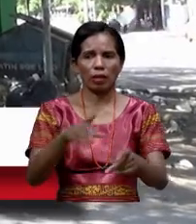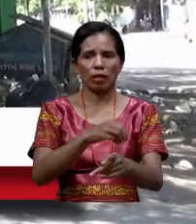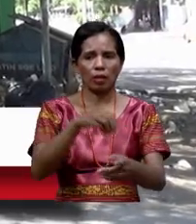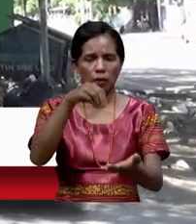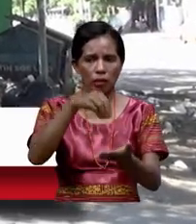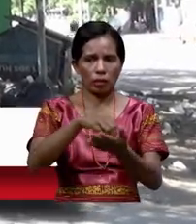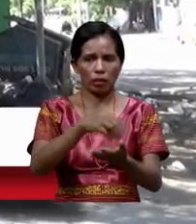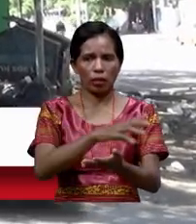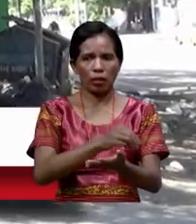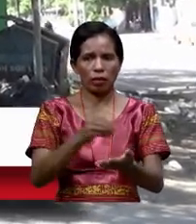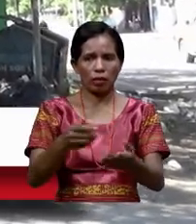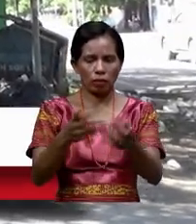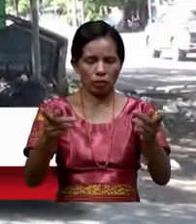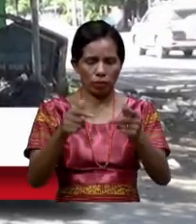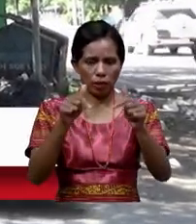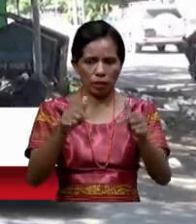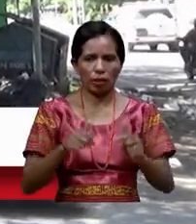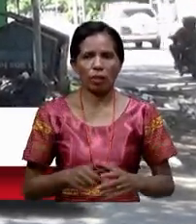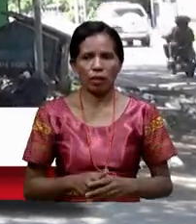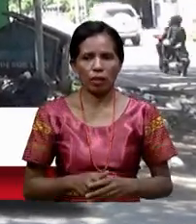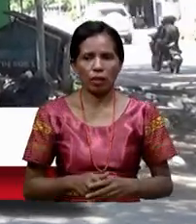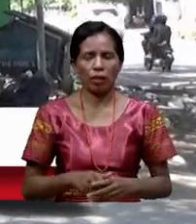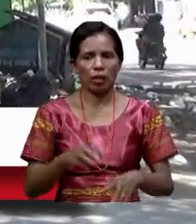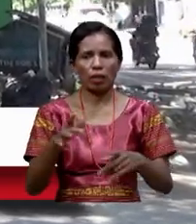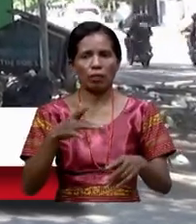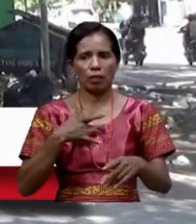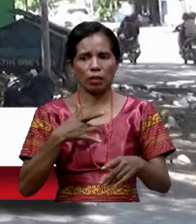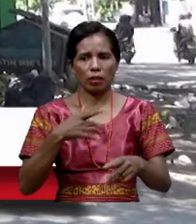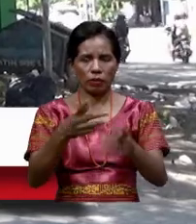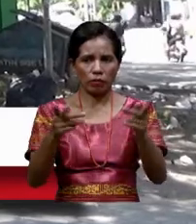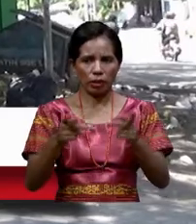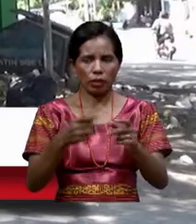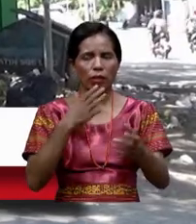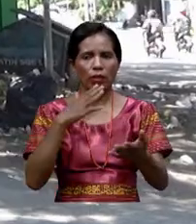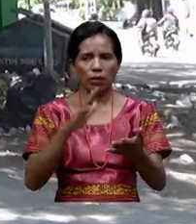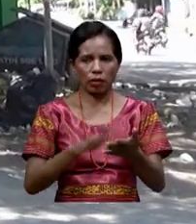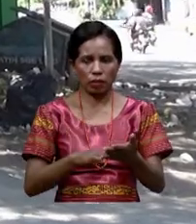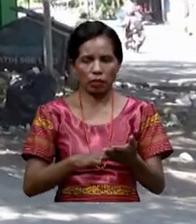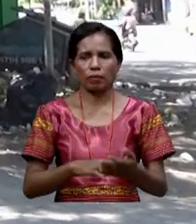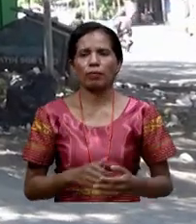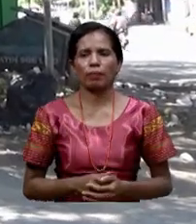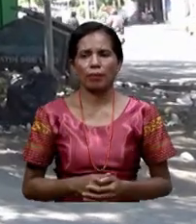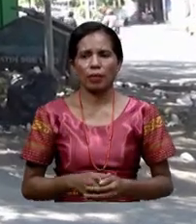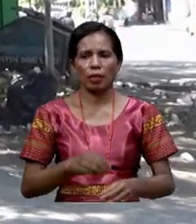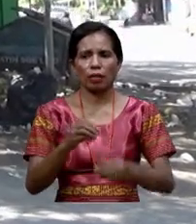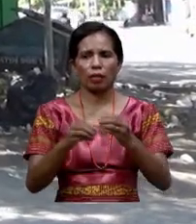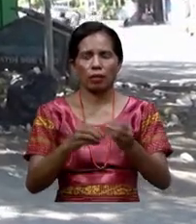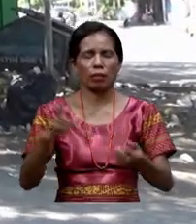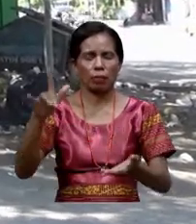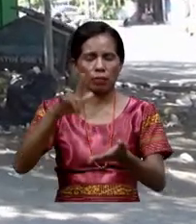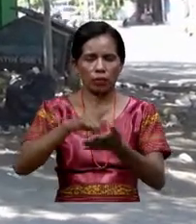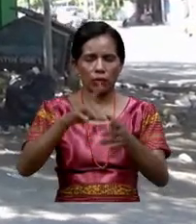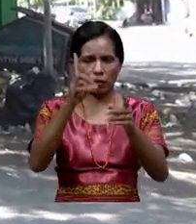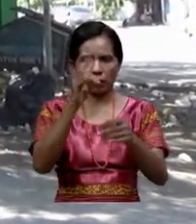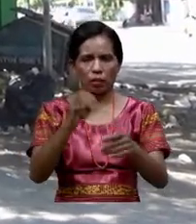hene entrare hetu yang pertama dan ema senti dan fatin dan la dia kan tulos ne fatin ne kono portu di linia fazer